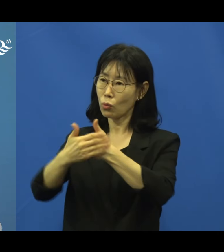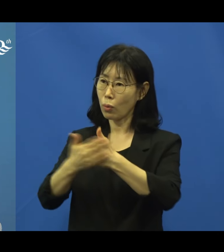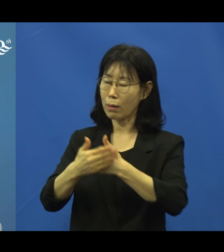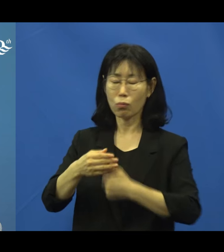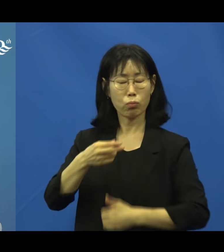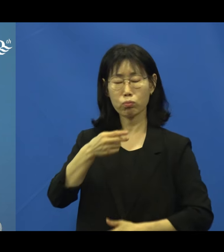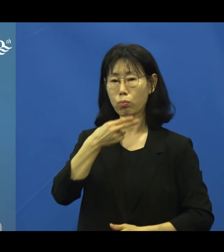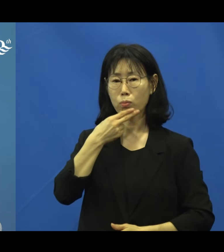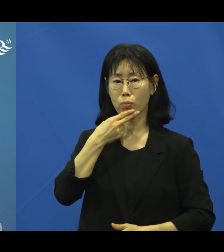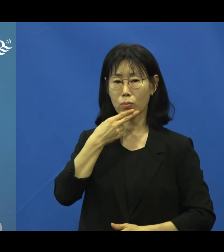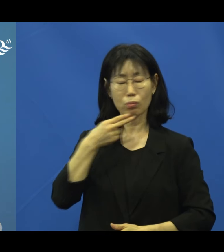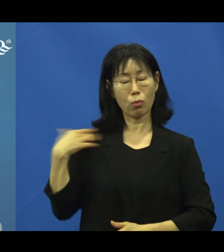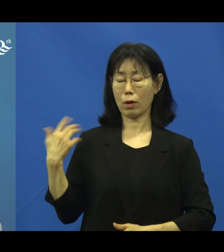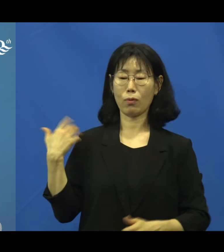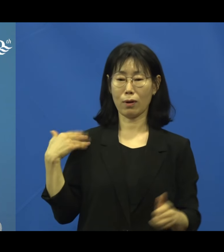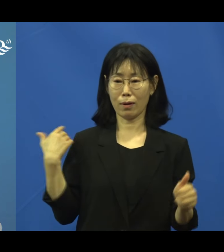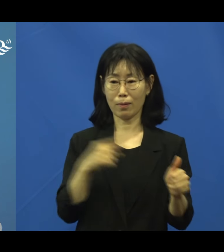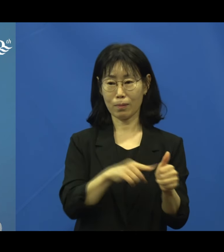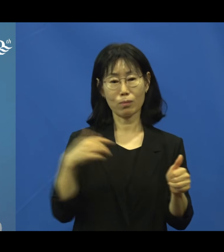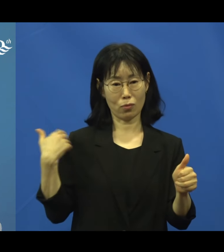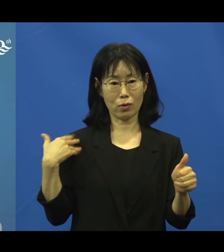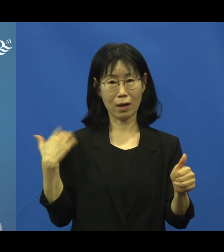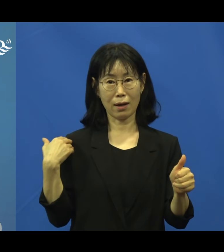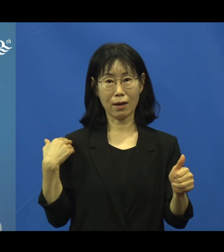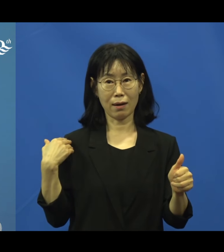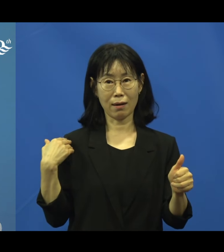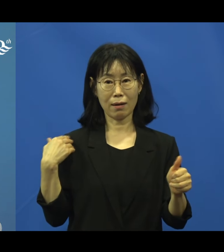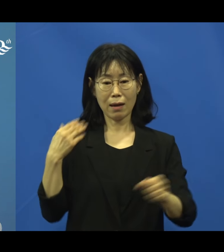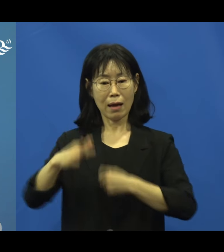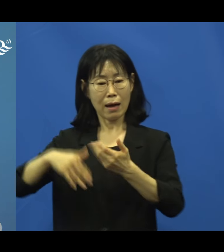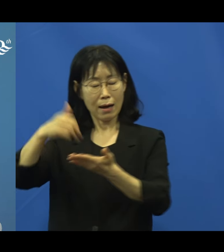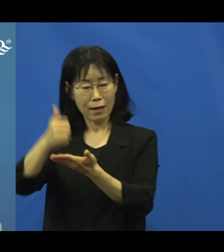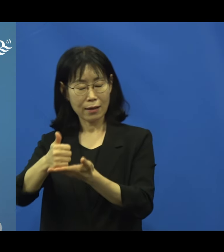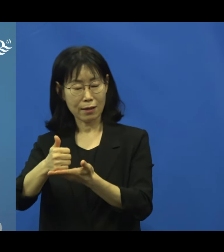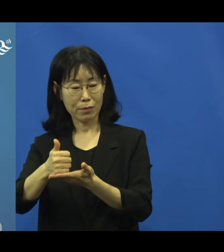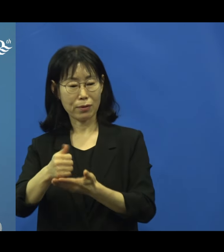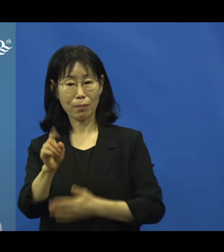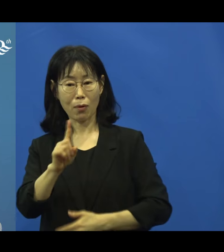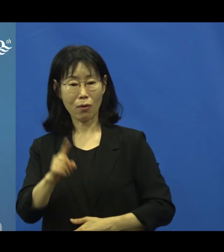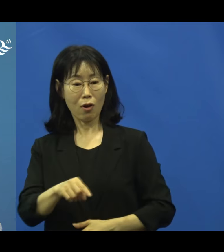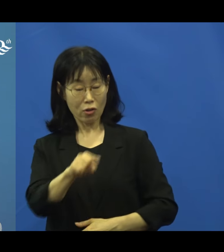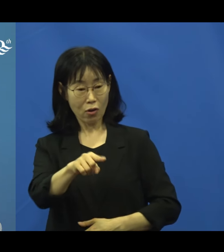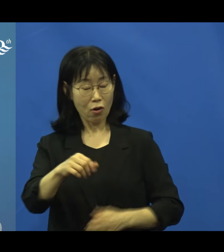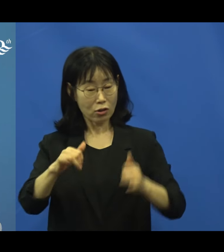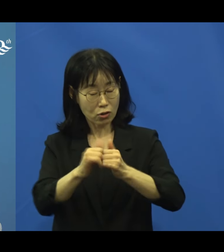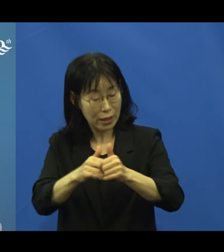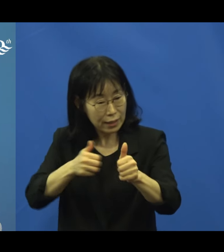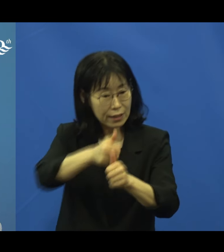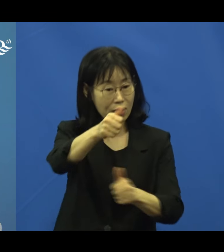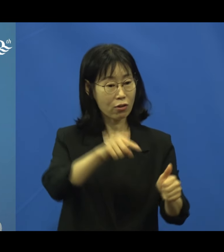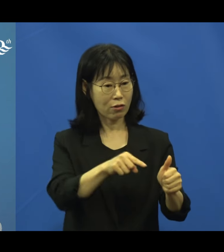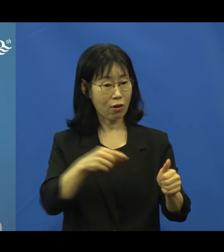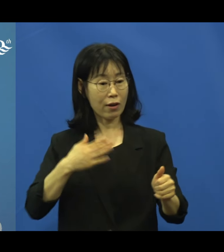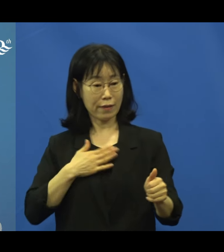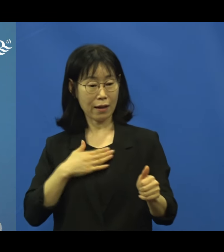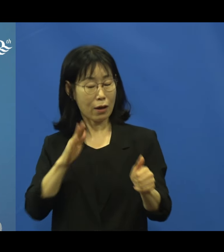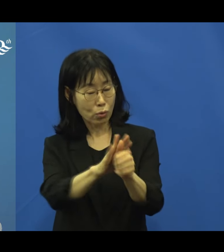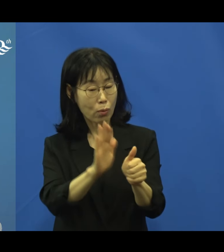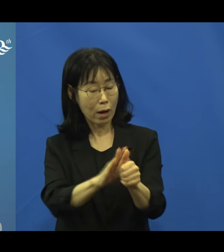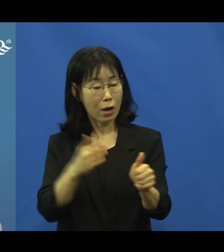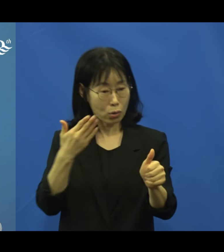싸움에 너가 이긴 거는 내가 이기게 했다는 거예요. 그러면 이 구약 성경을 보면